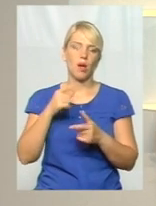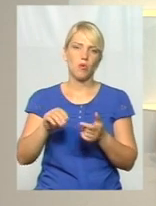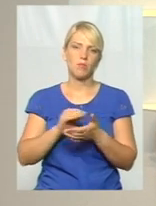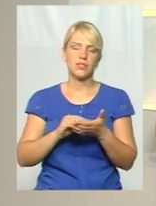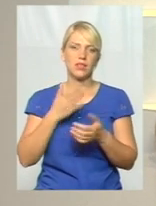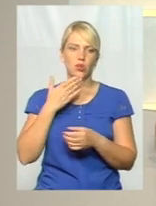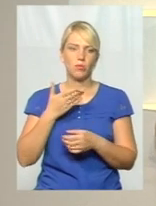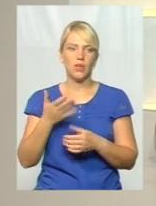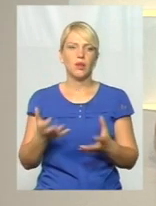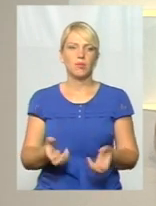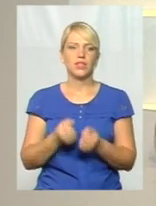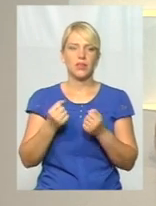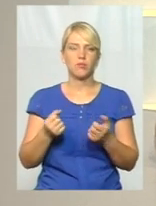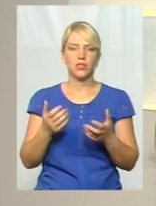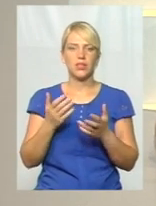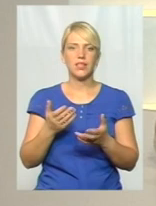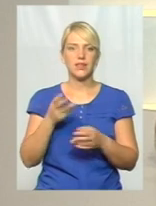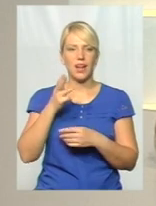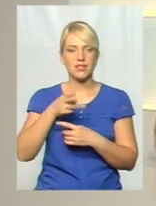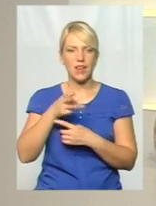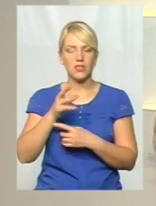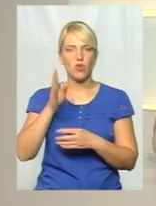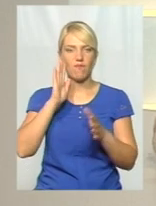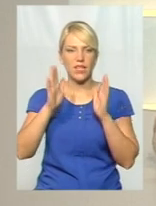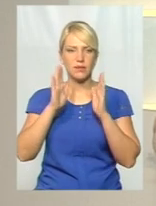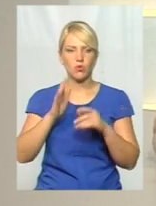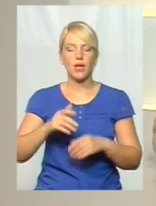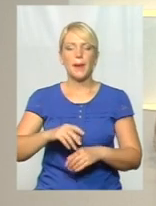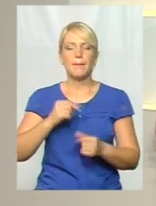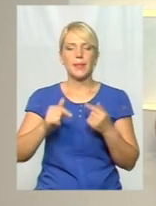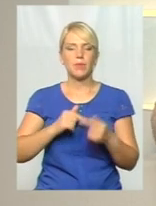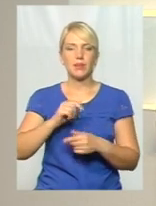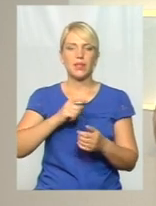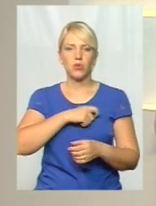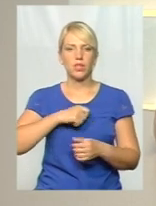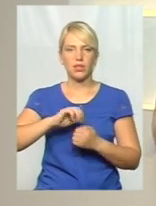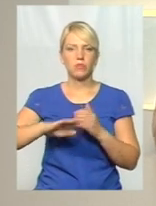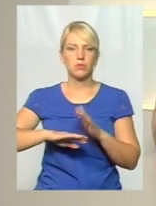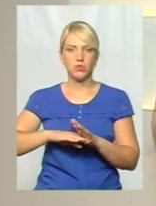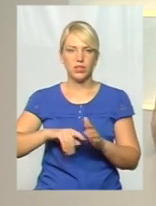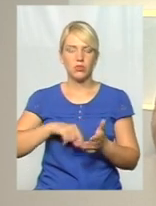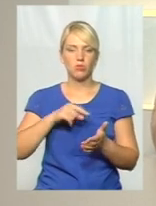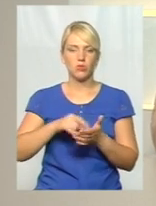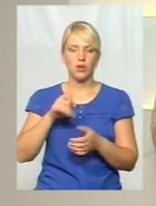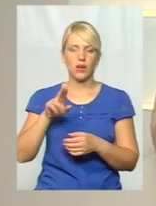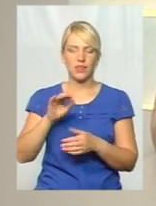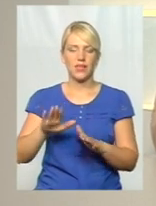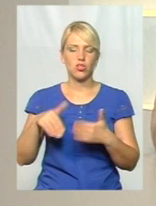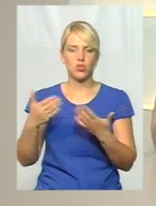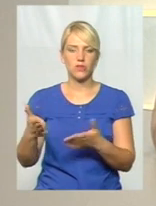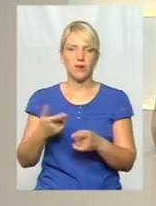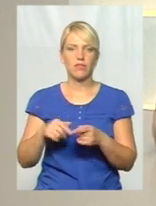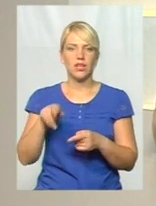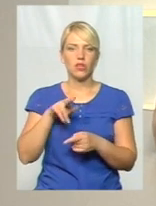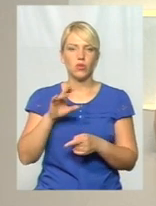під прямою трансляцією у Facebook. Підприємець і депутат Кам'янець-Подільської міської ради Василь Гаврилюк ініціював запит до